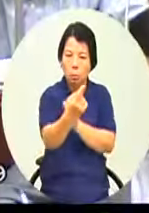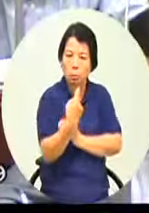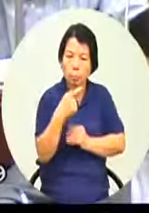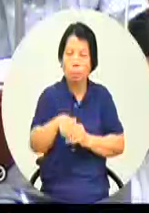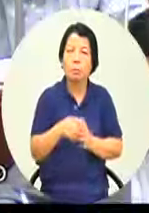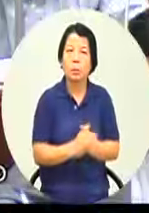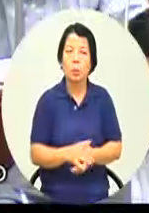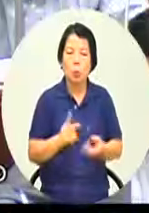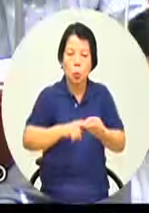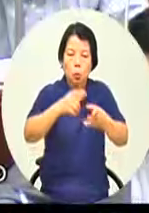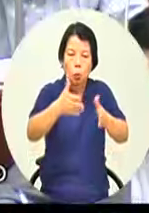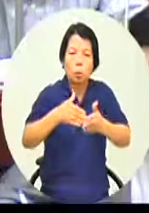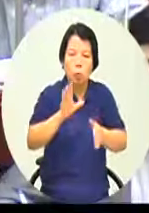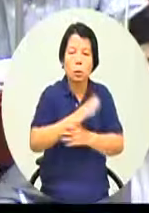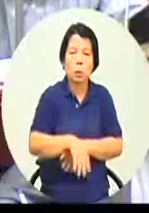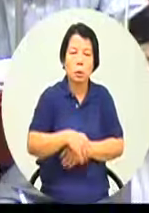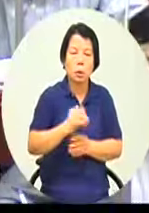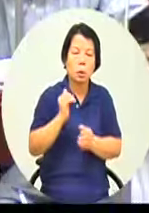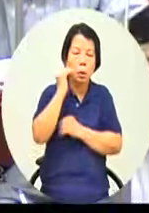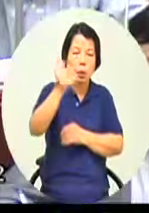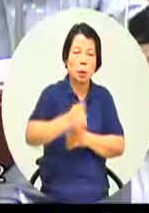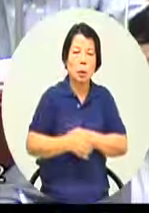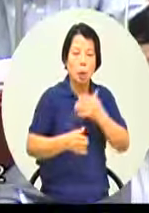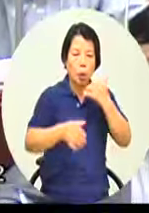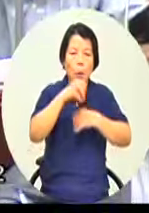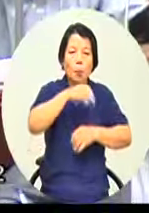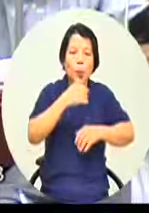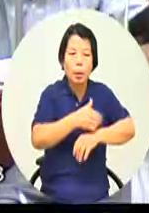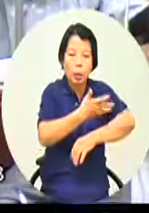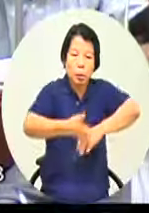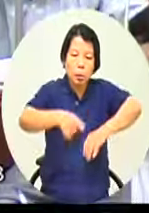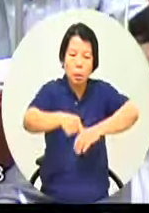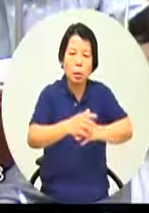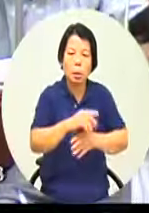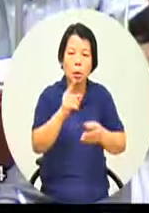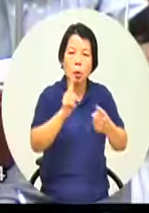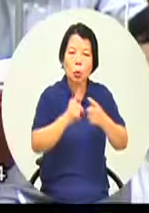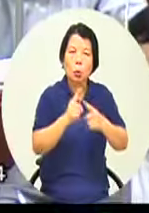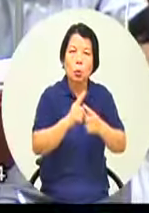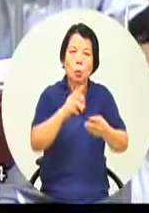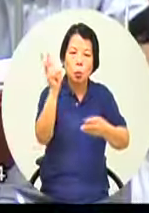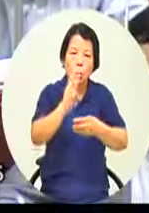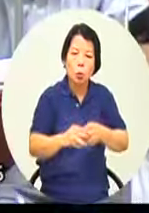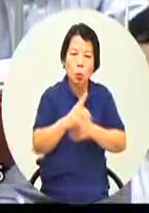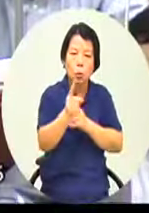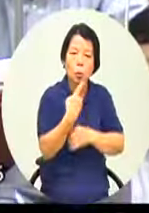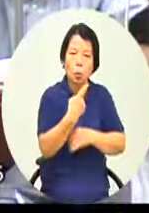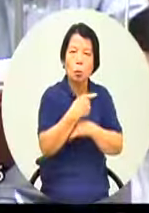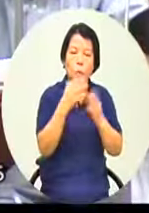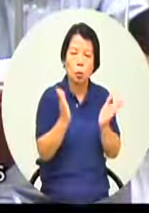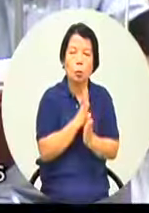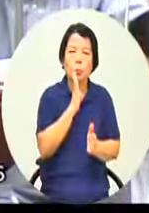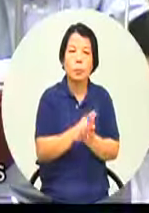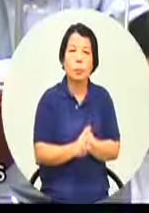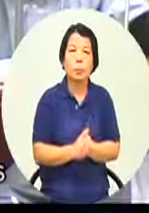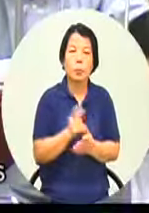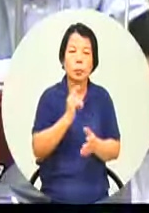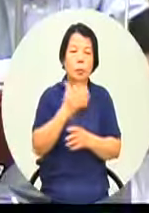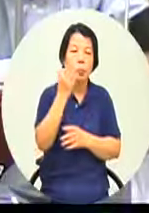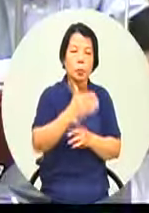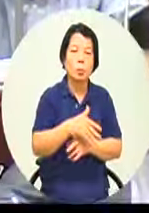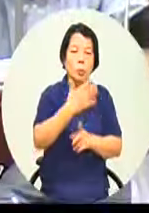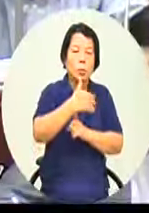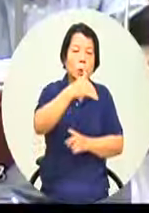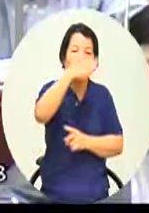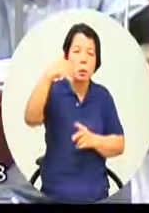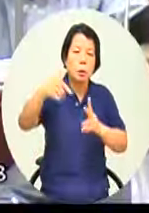哈还是从高屏溪。 高屏溪，那高屏溪的水从哪里来？ 高屏溪在上游，就是从整个一个包括旗山溪、老龙溪